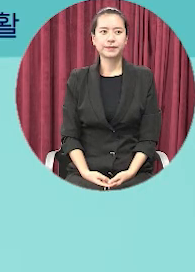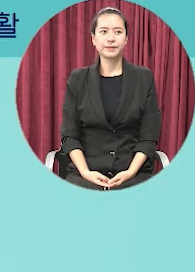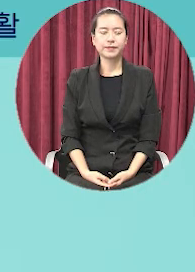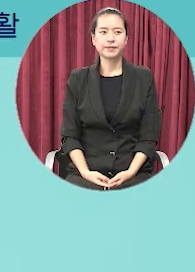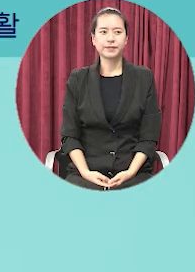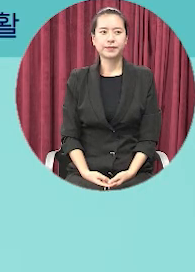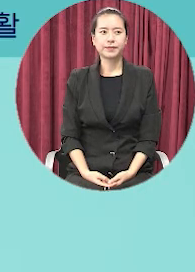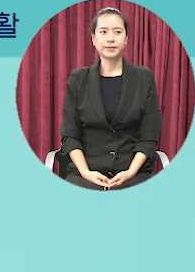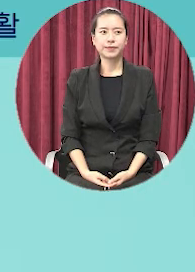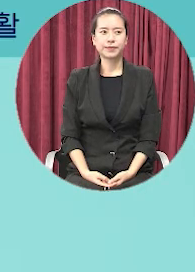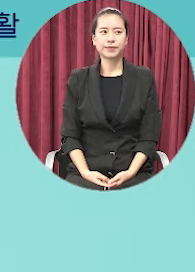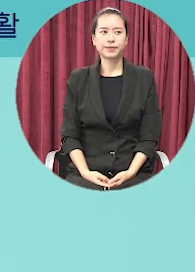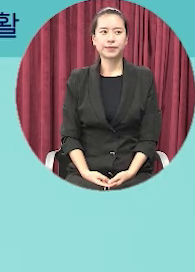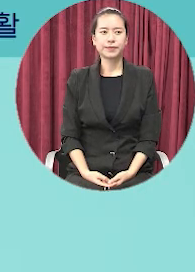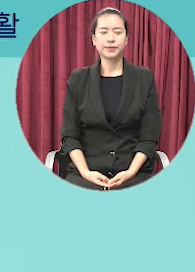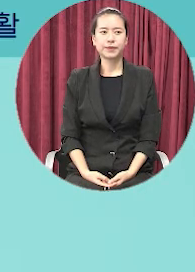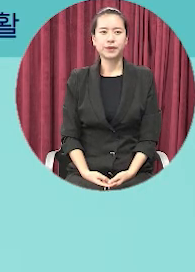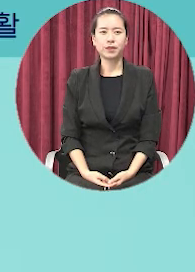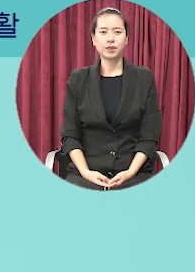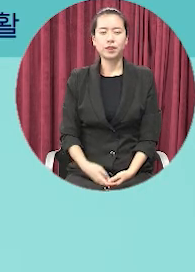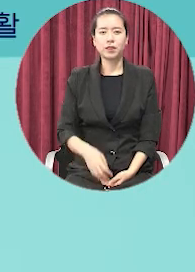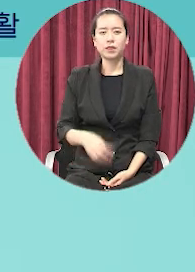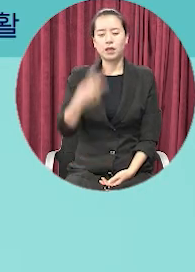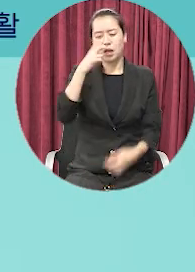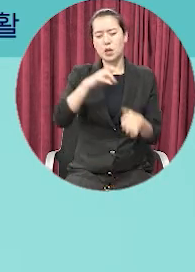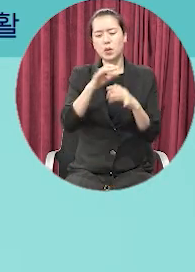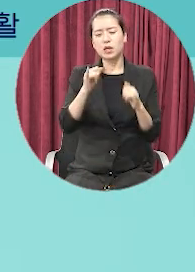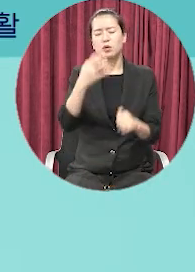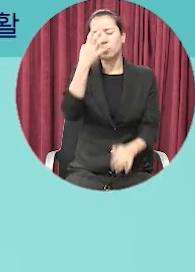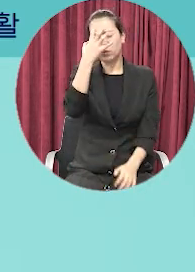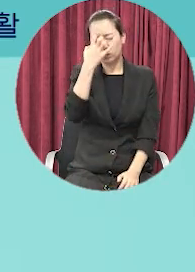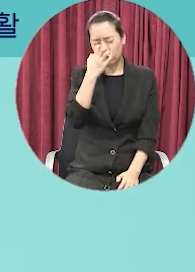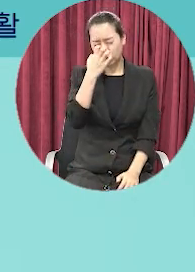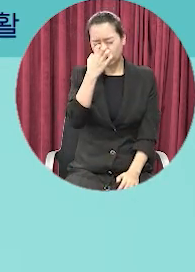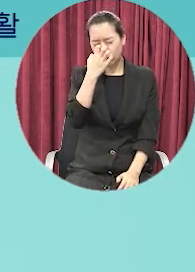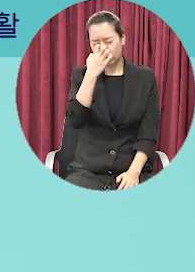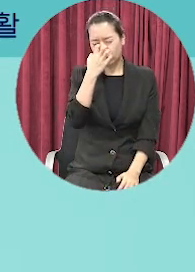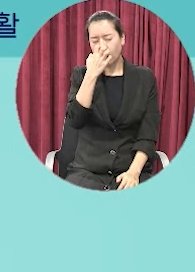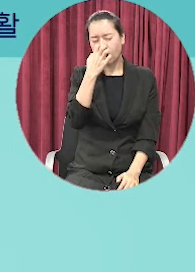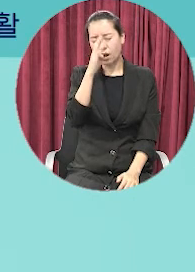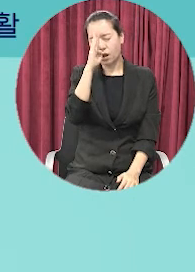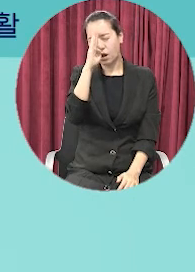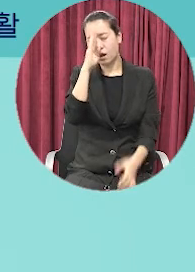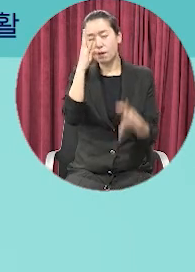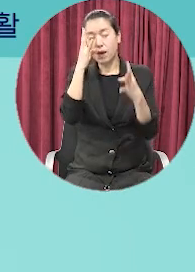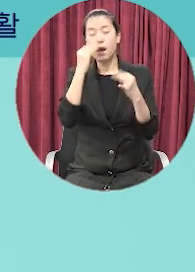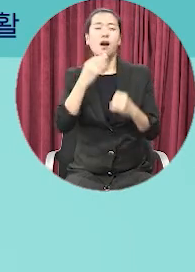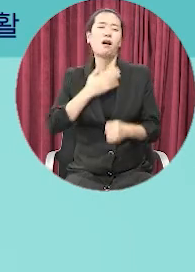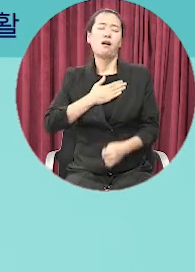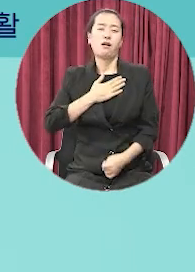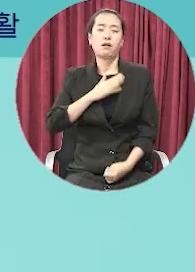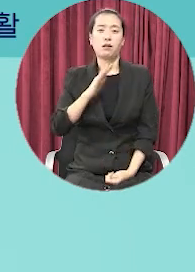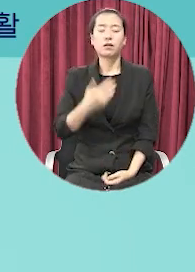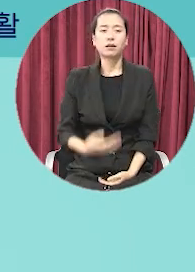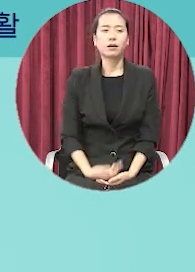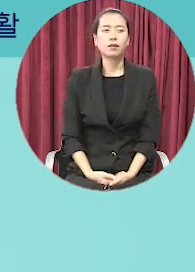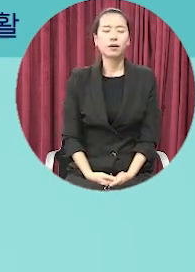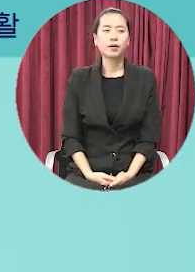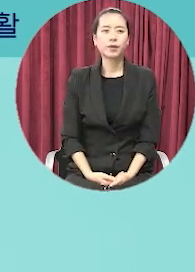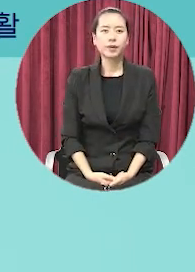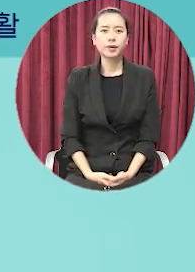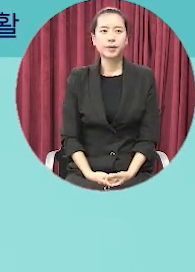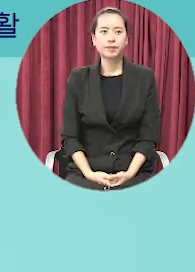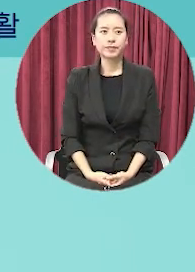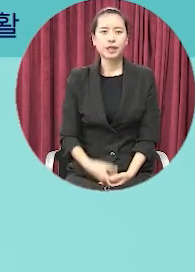케어기버의 니드에는 주로 이제 우울증에 대한 관리가 굉장히 중요하다는 것을 알 수가 있었고, 또